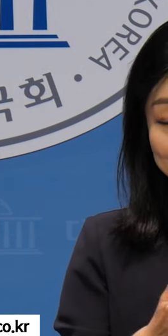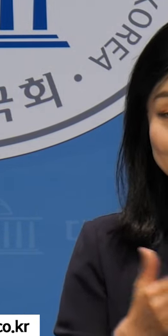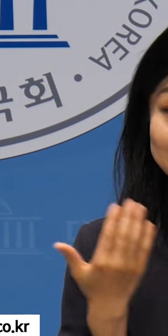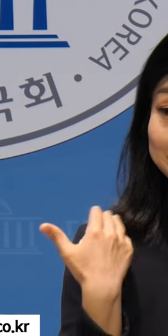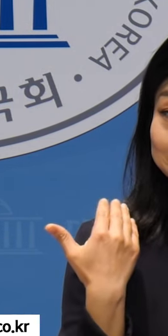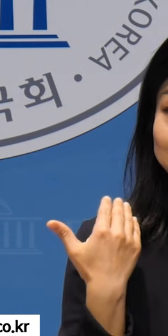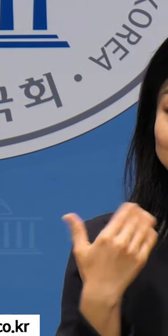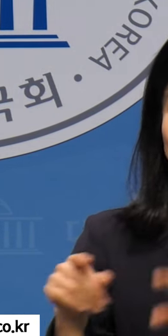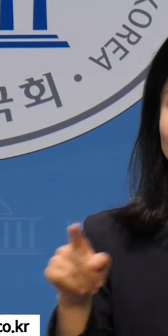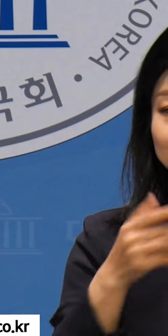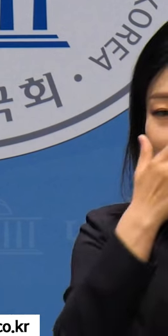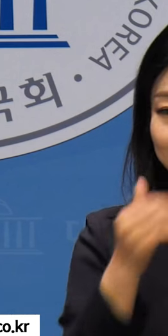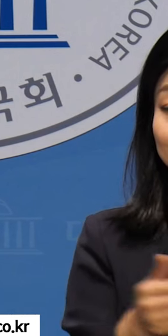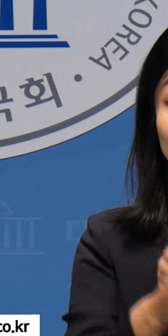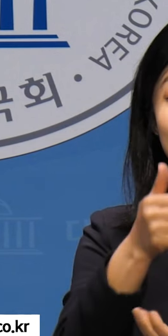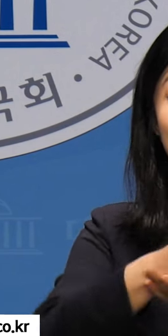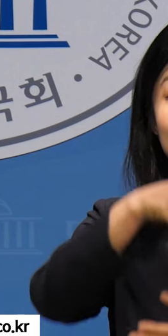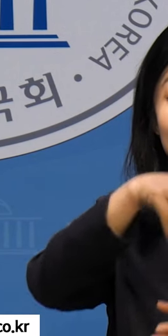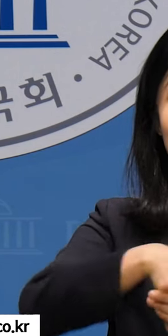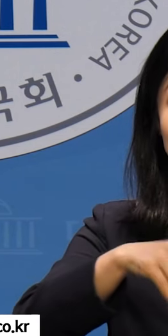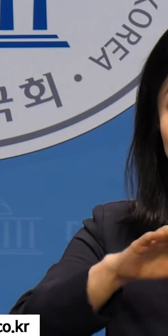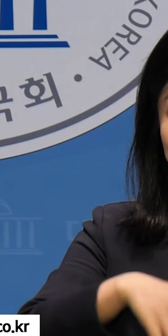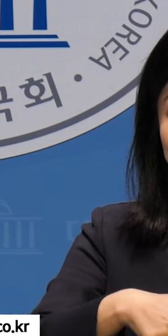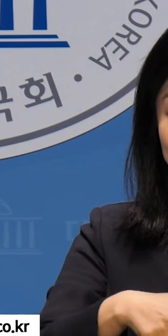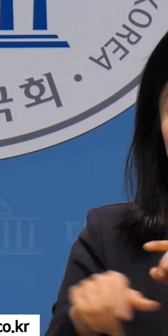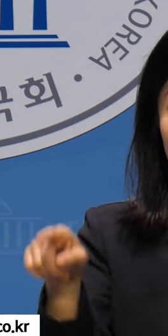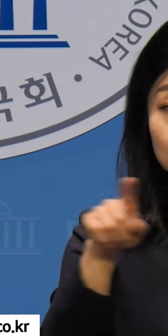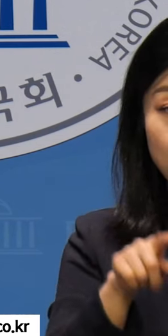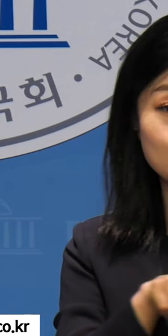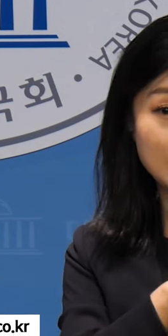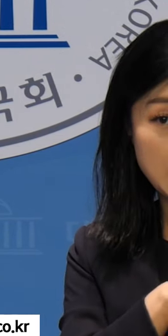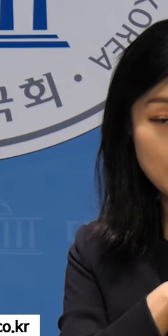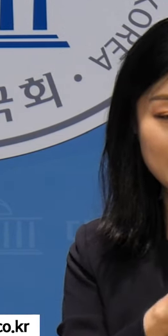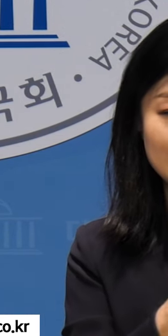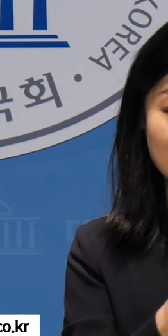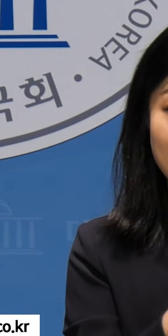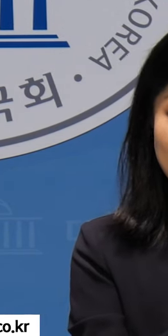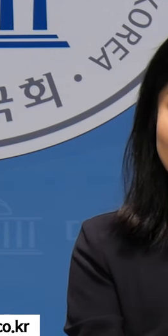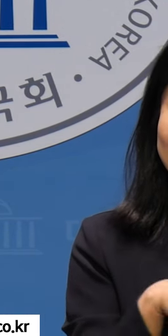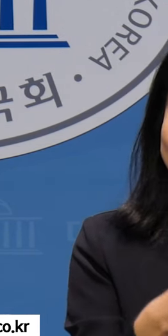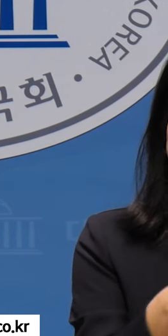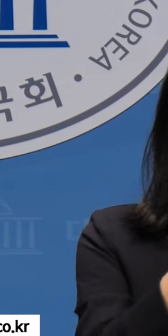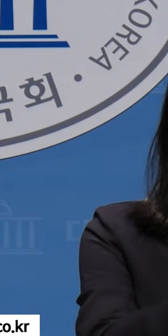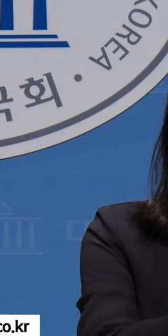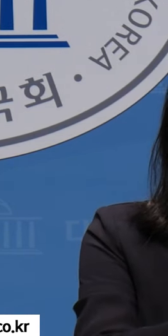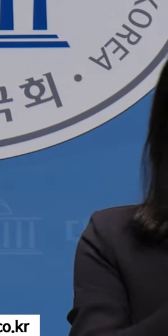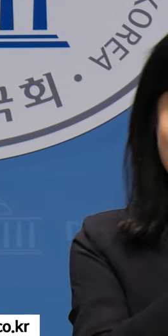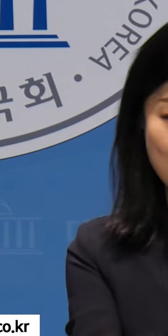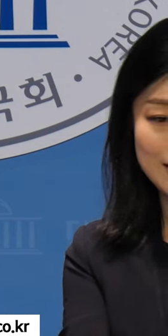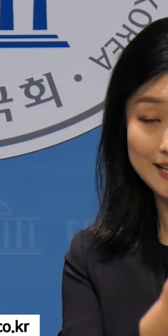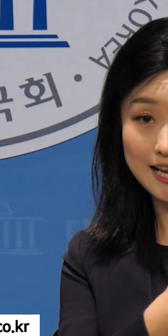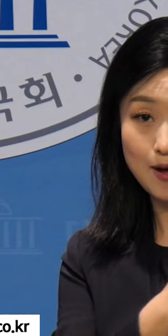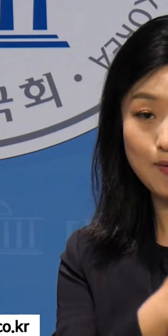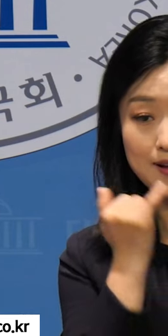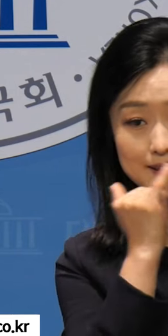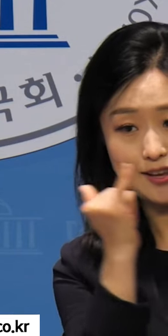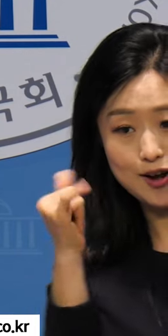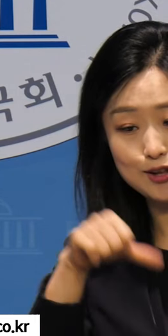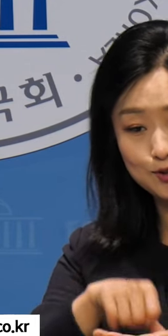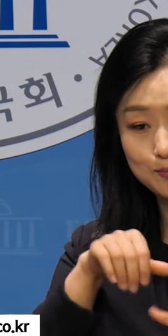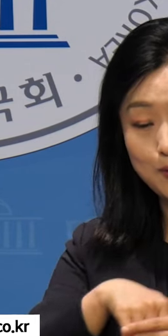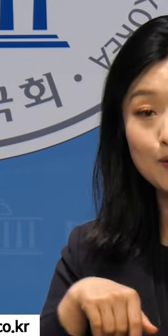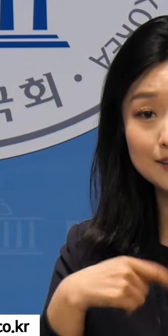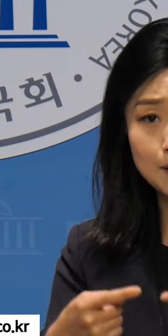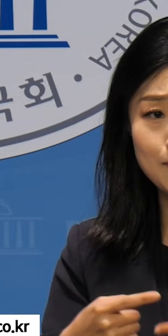지난 전국 청년위원장 선거에서는 전국 대의원은 온라인 투표, 권리당원은 ARS로 진행하며